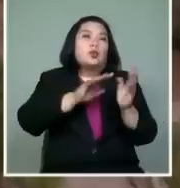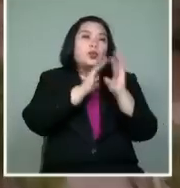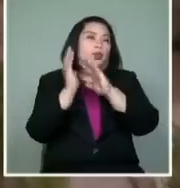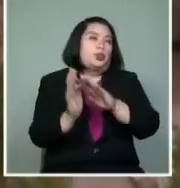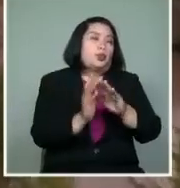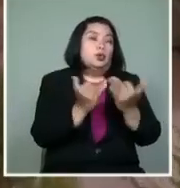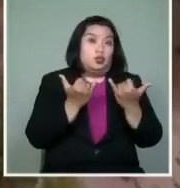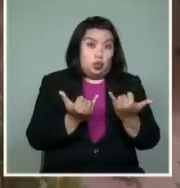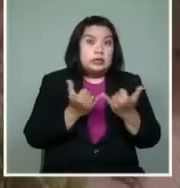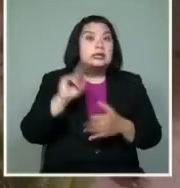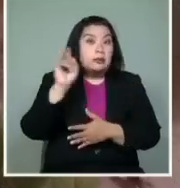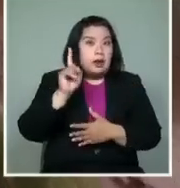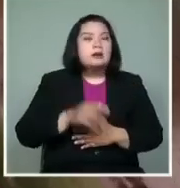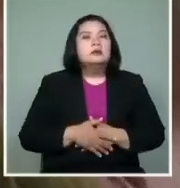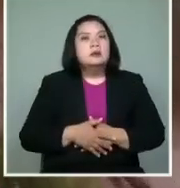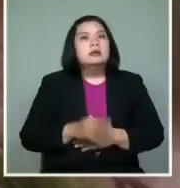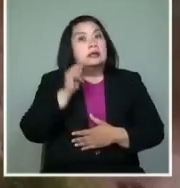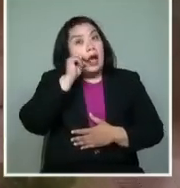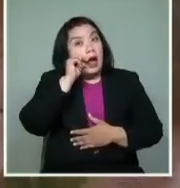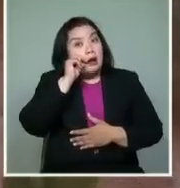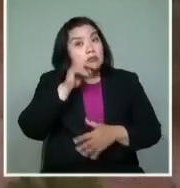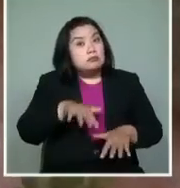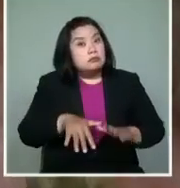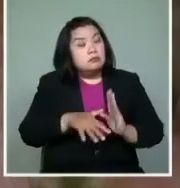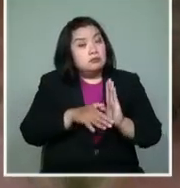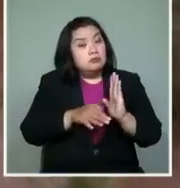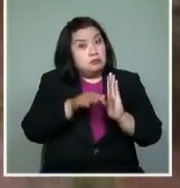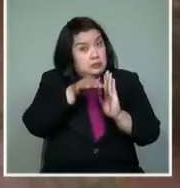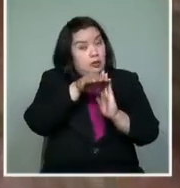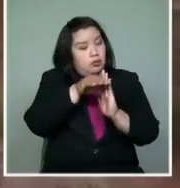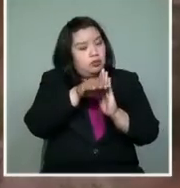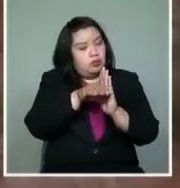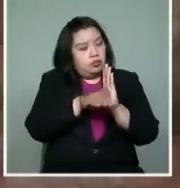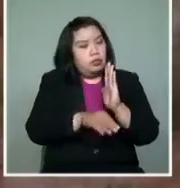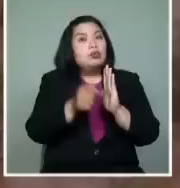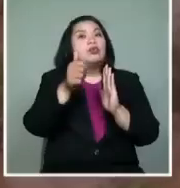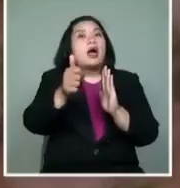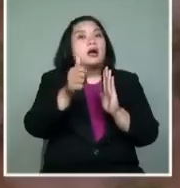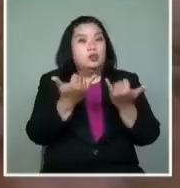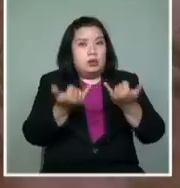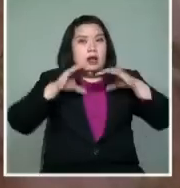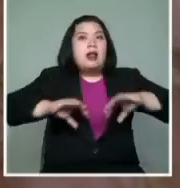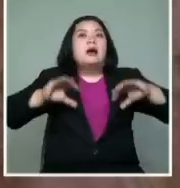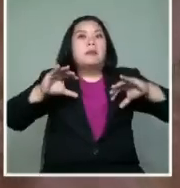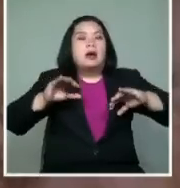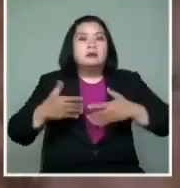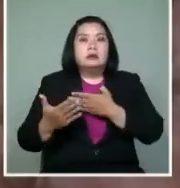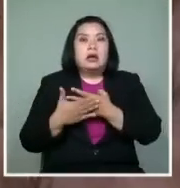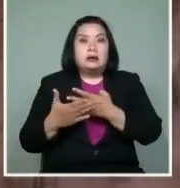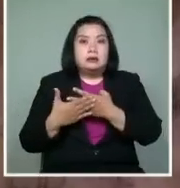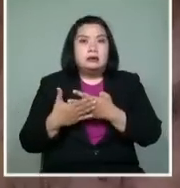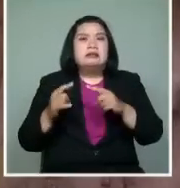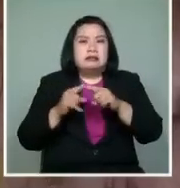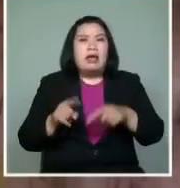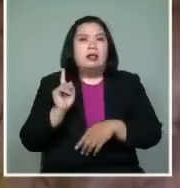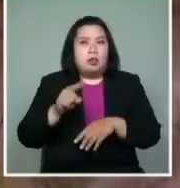ตอนนี้มีรายงานว่าสถานการณ์น้ำเริ่มลดระดับลงแล้วนะคะทำให้ทางการประกาศลดระดับการเตือนภัยแต่